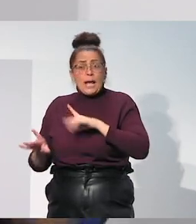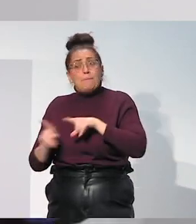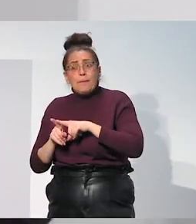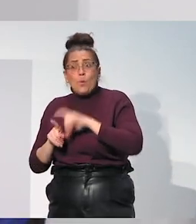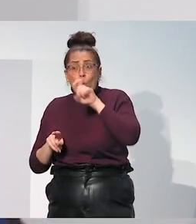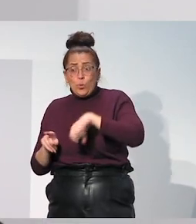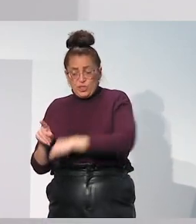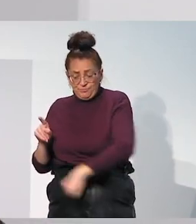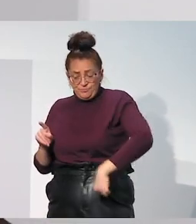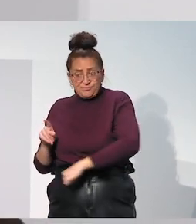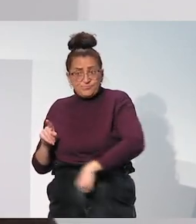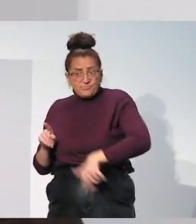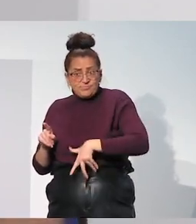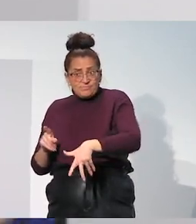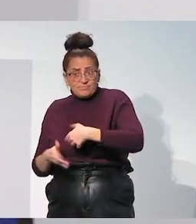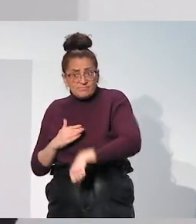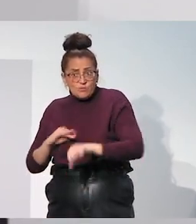Et cet état du corps...